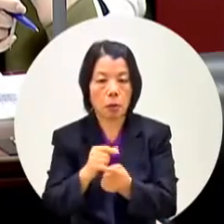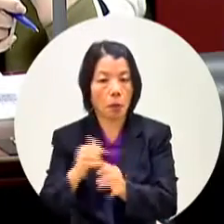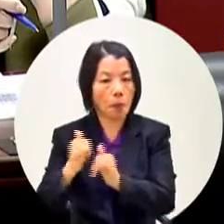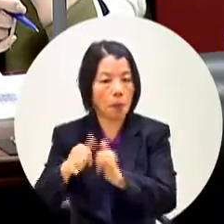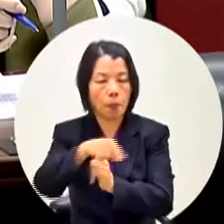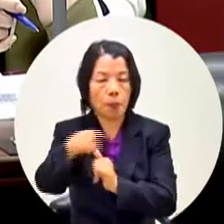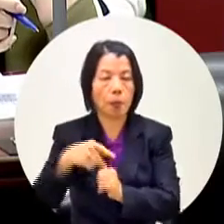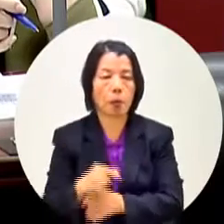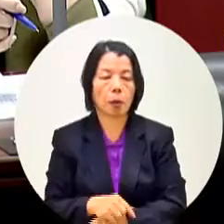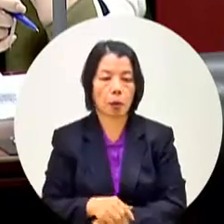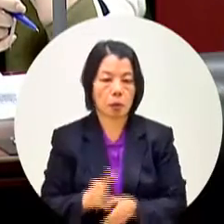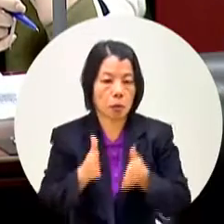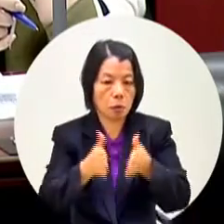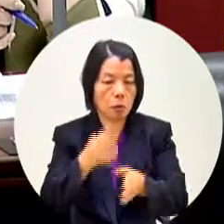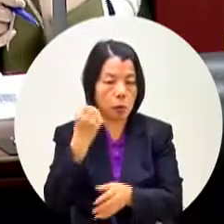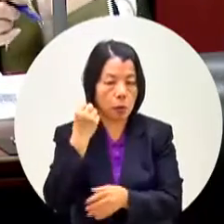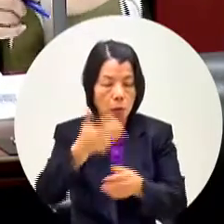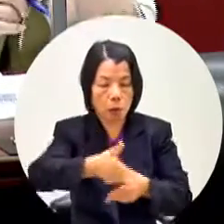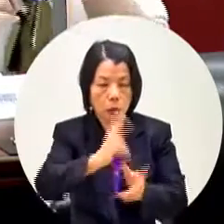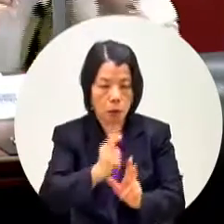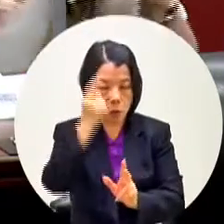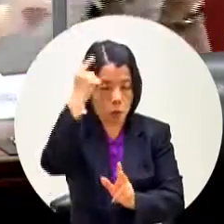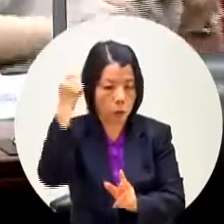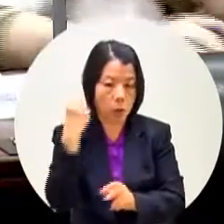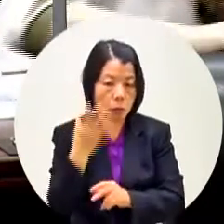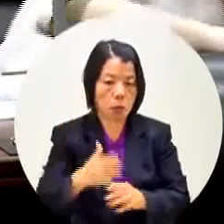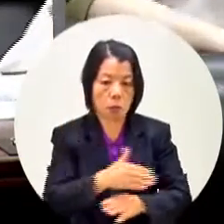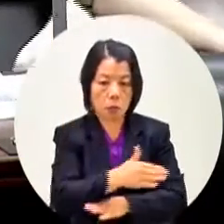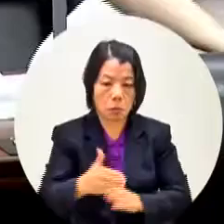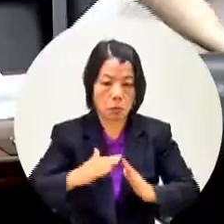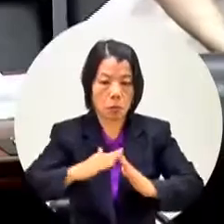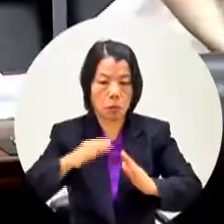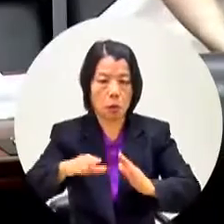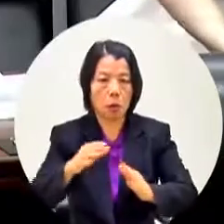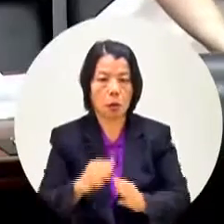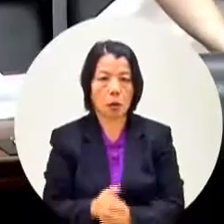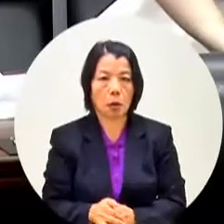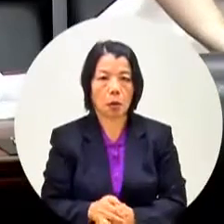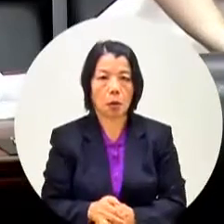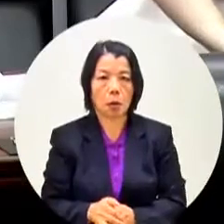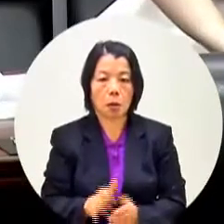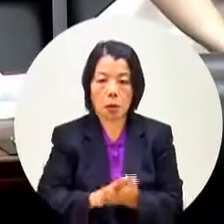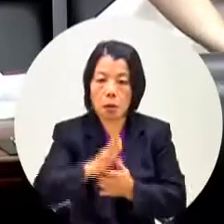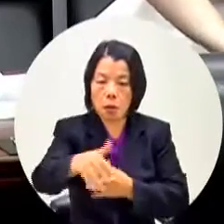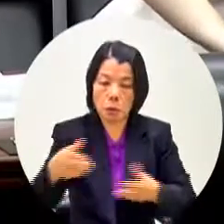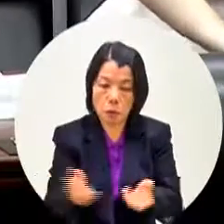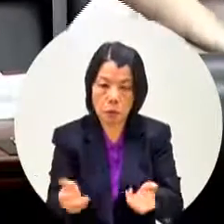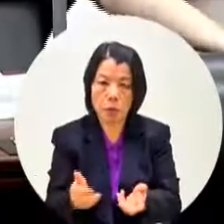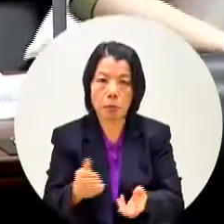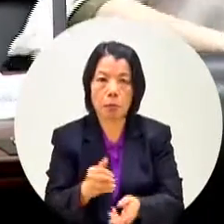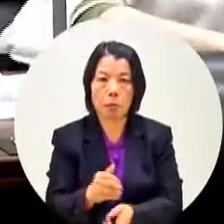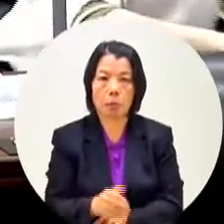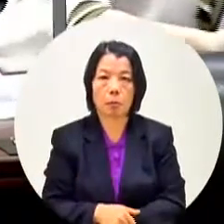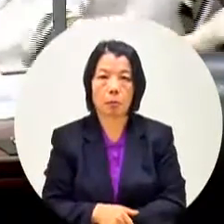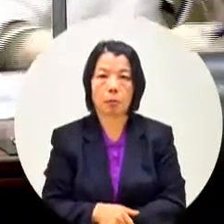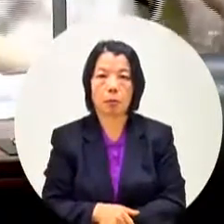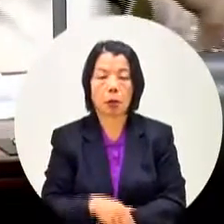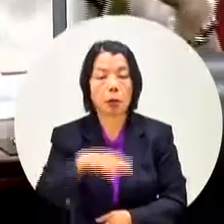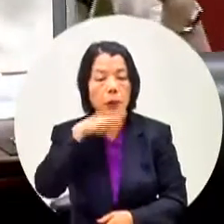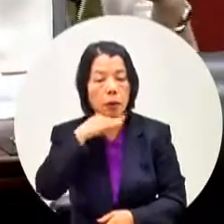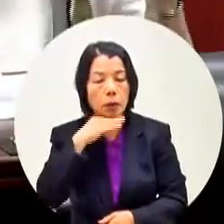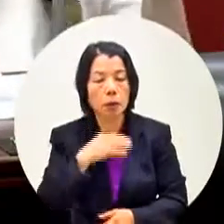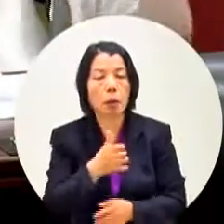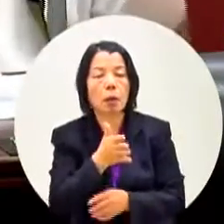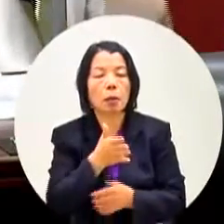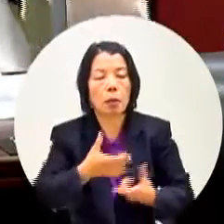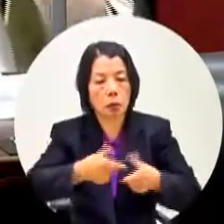可以再加速？好，因为我们现在目前开发的是有新市镇一期的部分，那未来桥头科学园区的设置位置